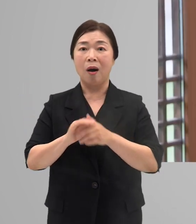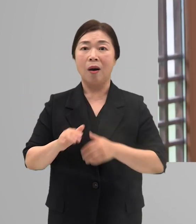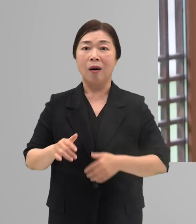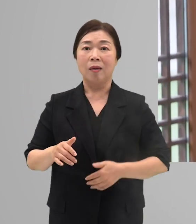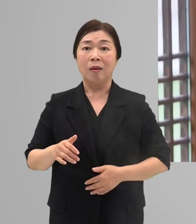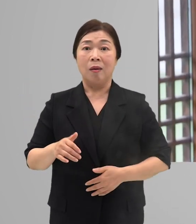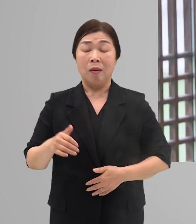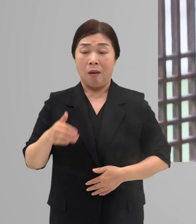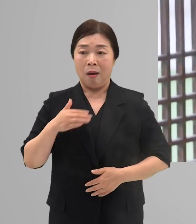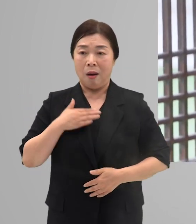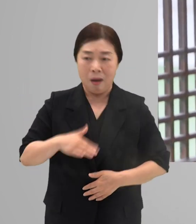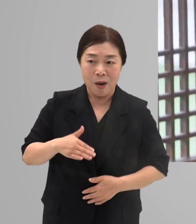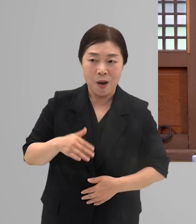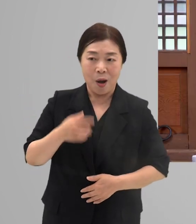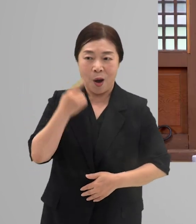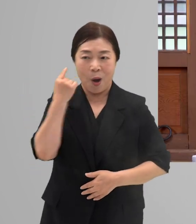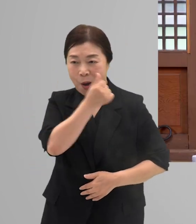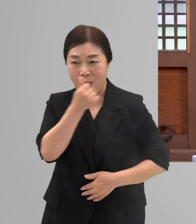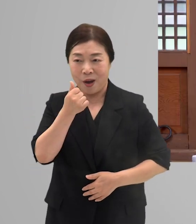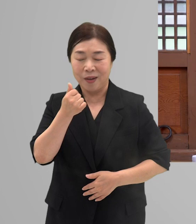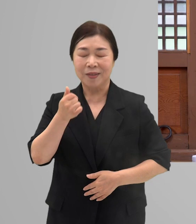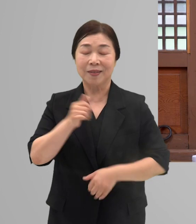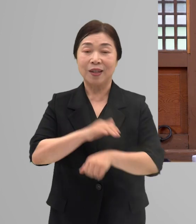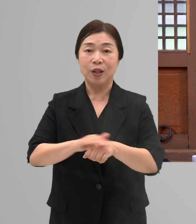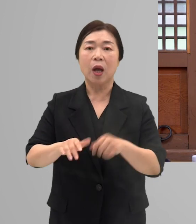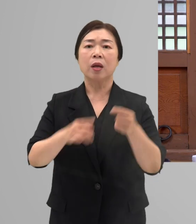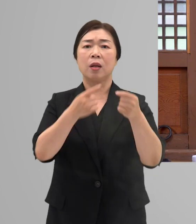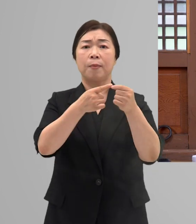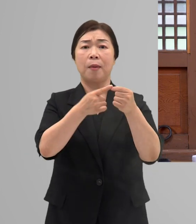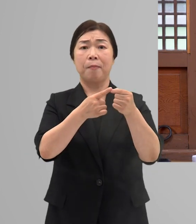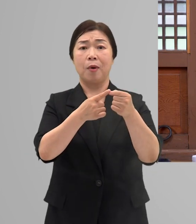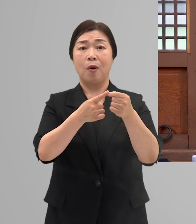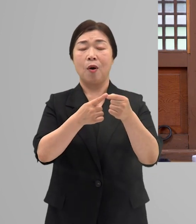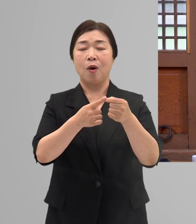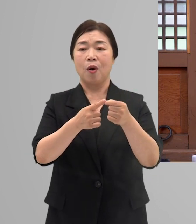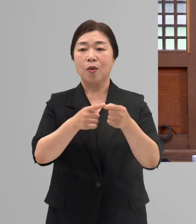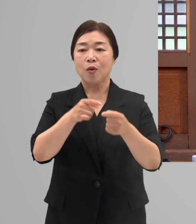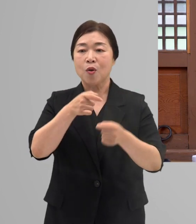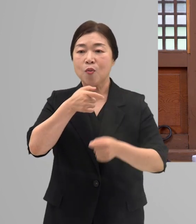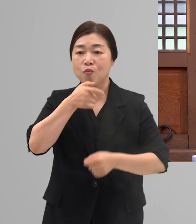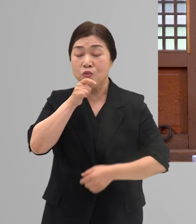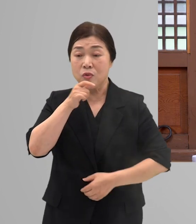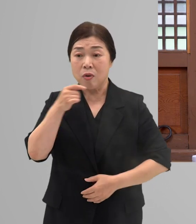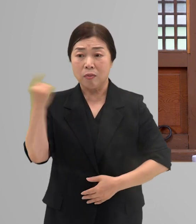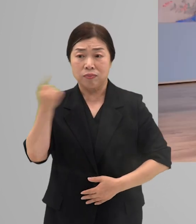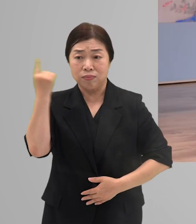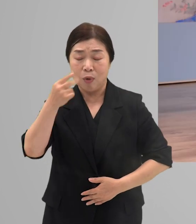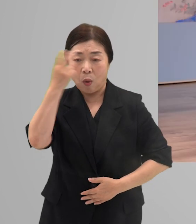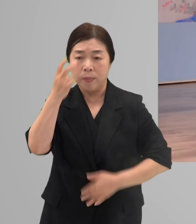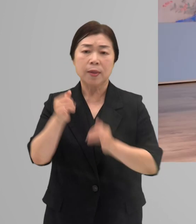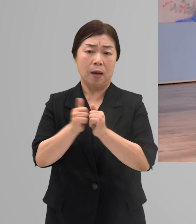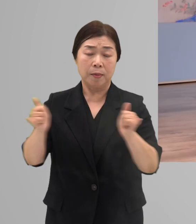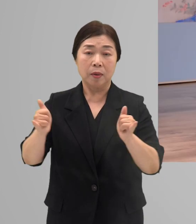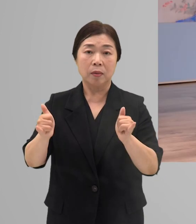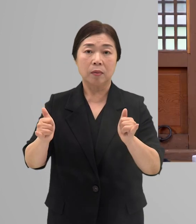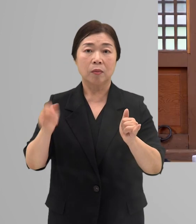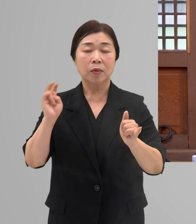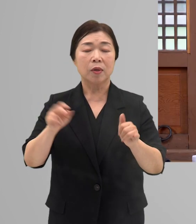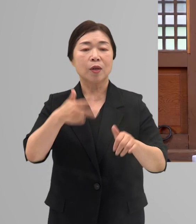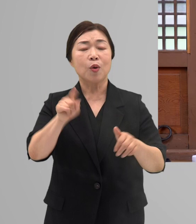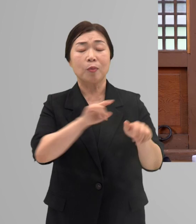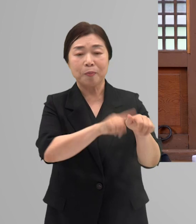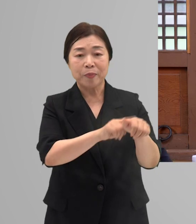잘 찍었어. 네, 정답은 1번 수도 검침원이었습니다. 혹시